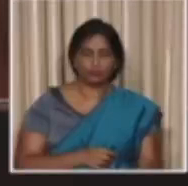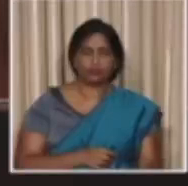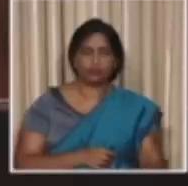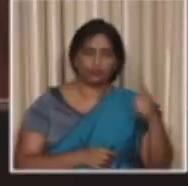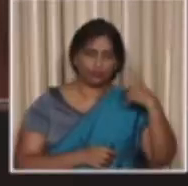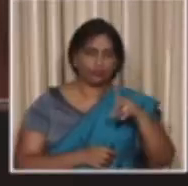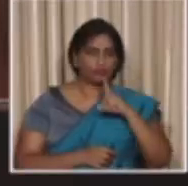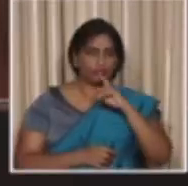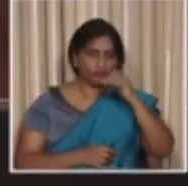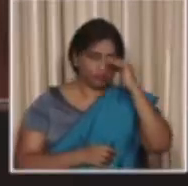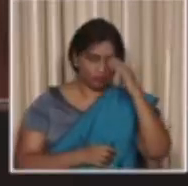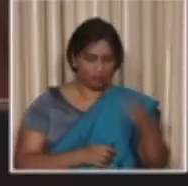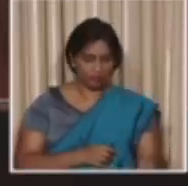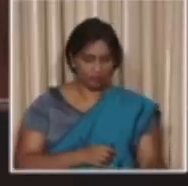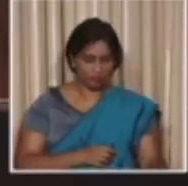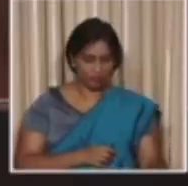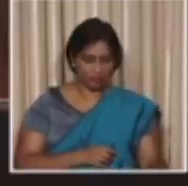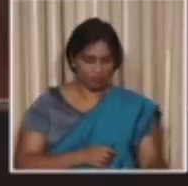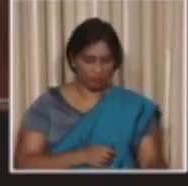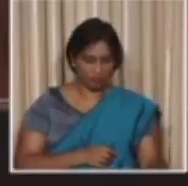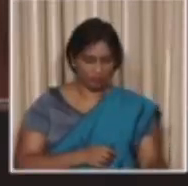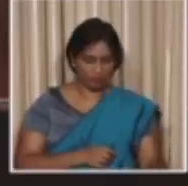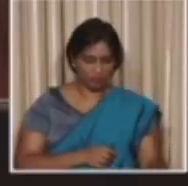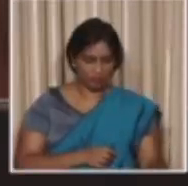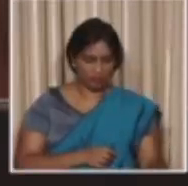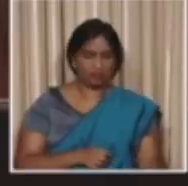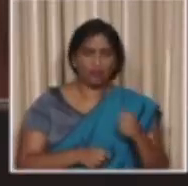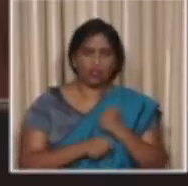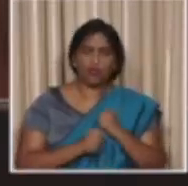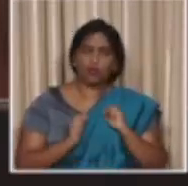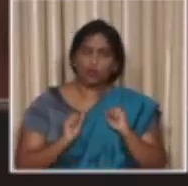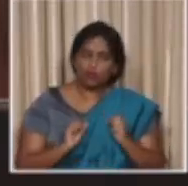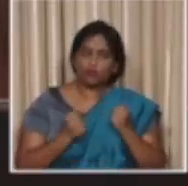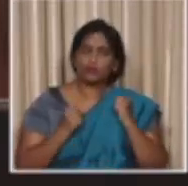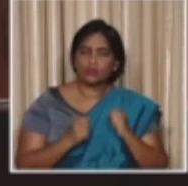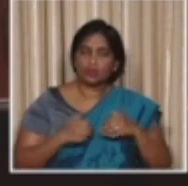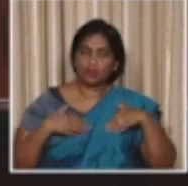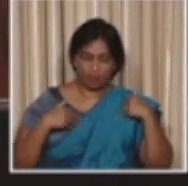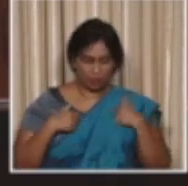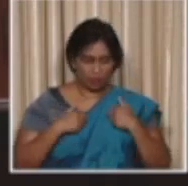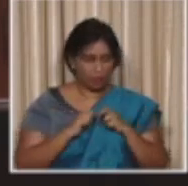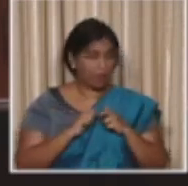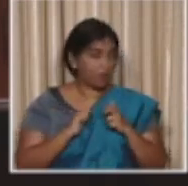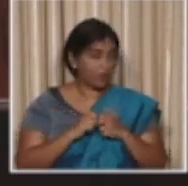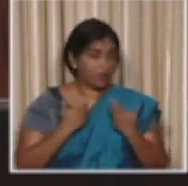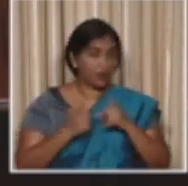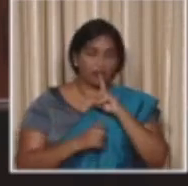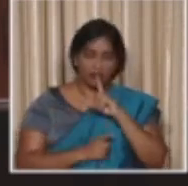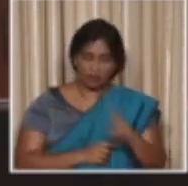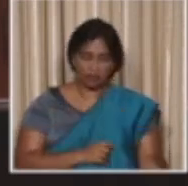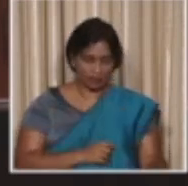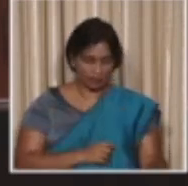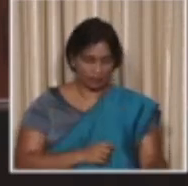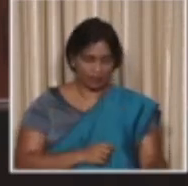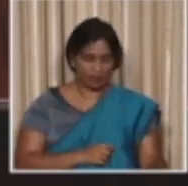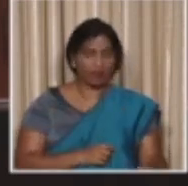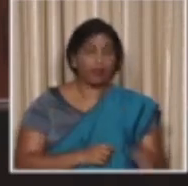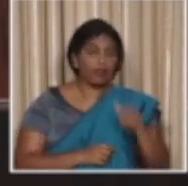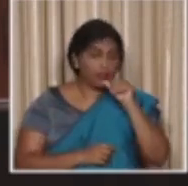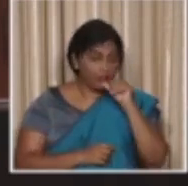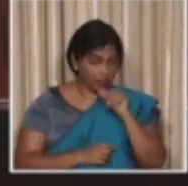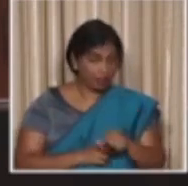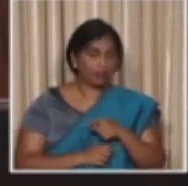නියෝජ්‍ය කතානායකතුමනි ආණ්ඩුව කොයිතරම් උත්සාහ කරත් සෞඛ්‍ය අර්බුදයක් නැහැ කියලා කියන්න ඇත්ත